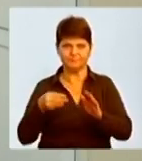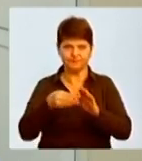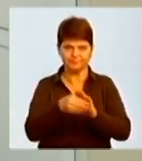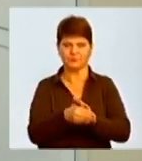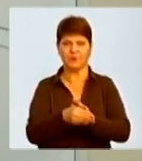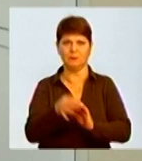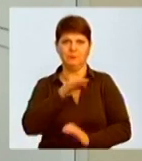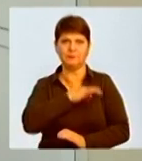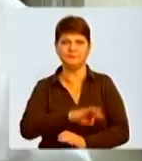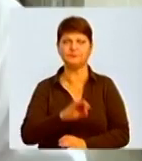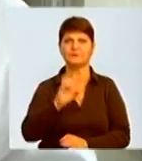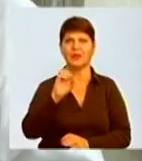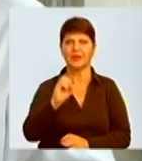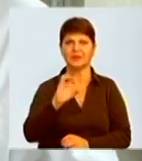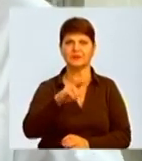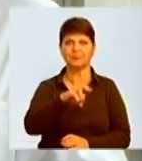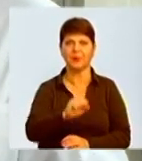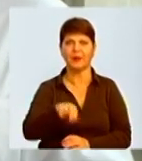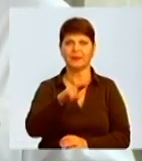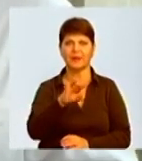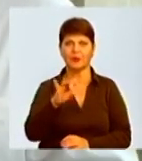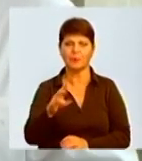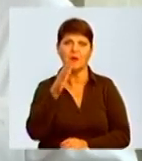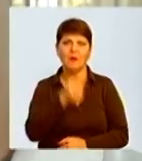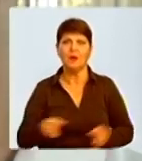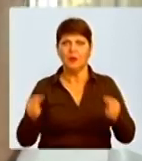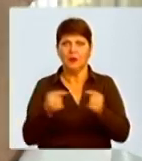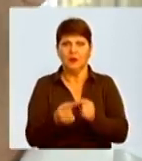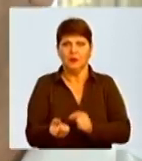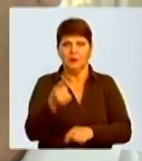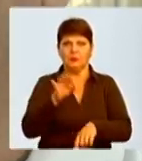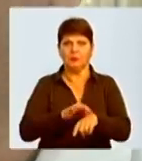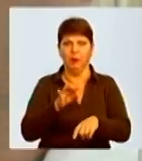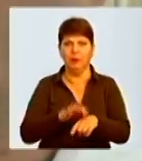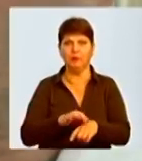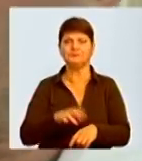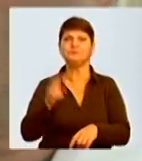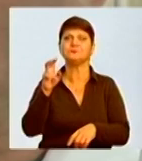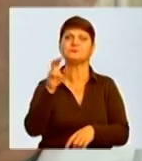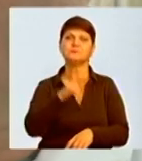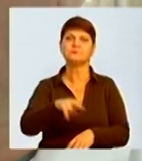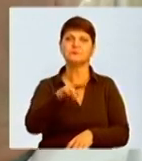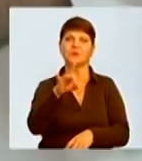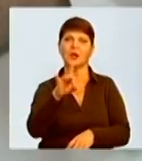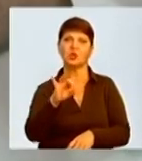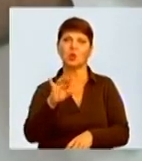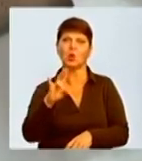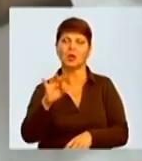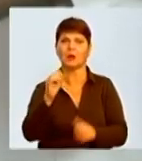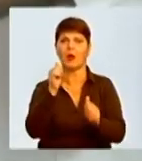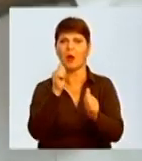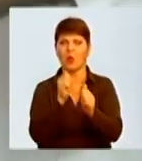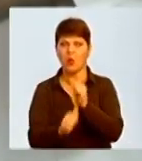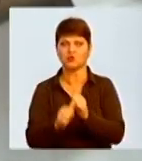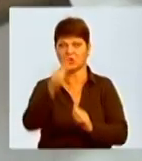використання іспандерів та імплантів. Аби вчасно виявити хворобу, лікар Володимир Дроненко радить проводити огляд у мамолога кожних півроку.